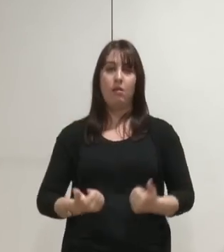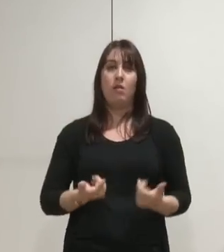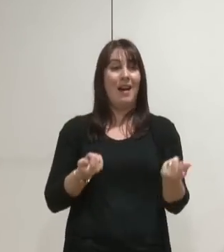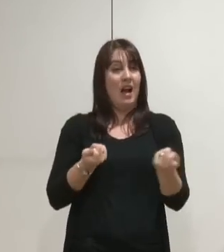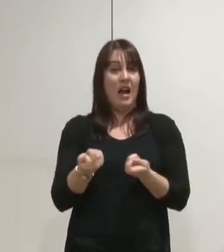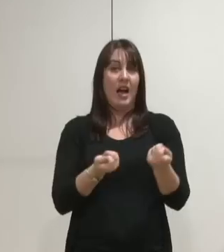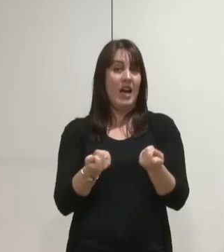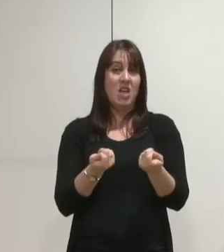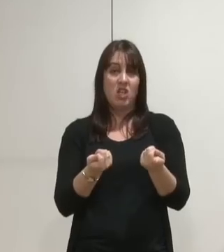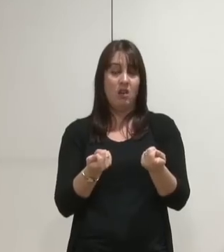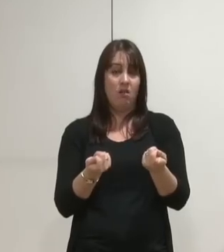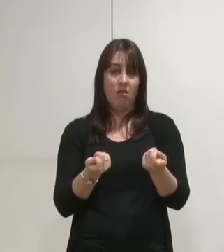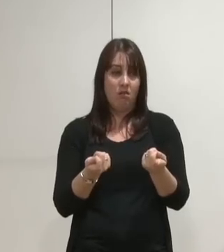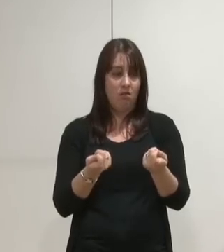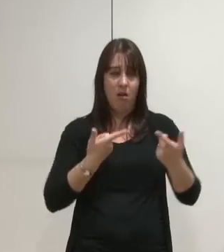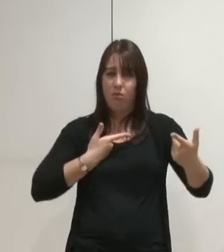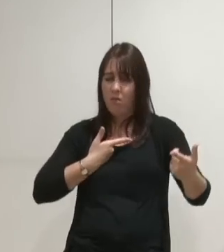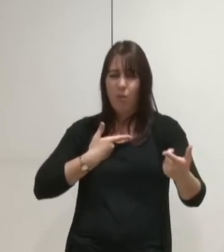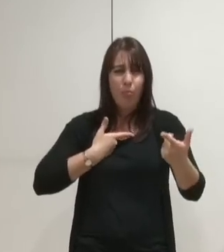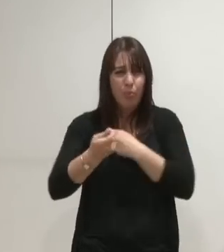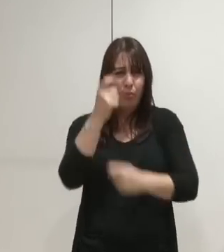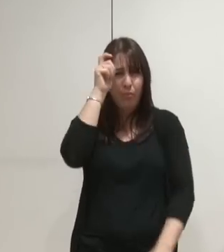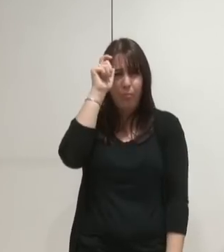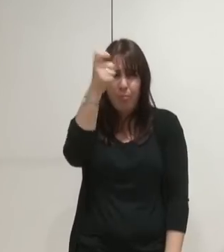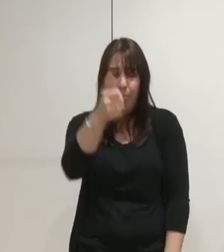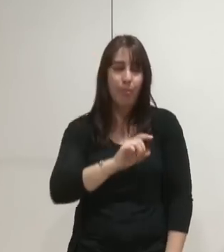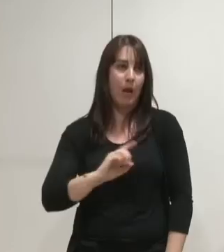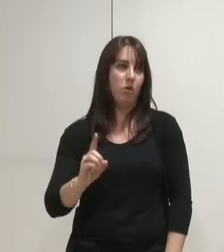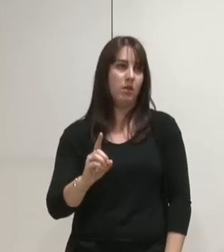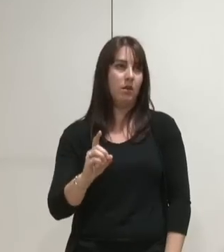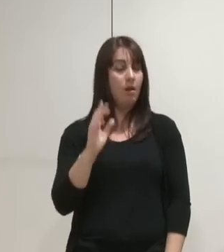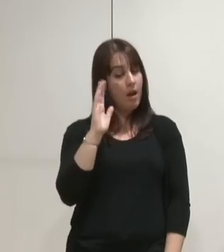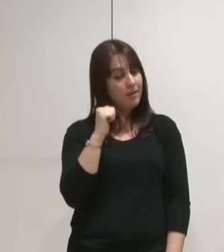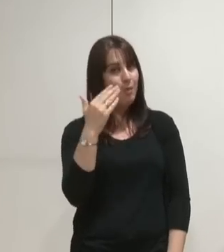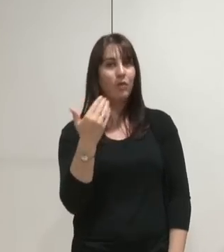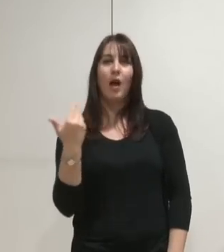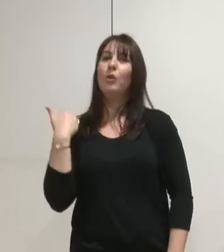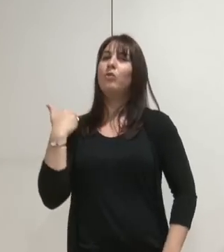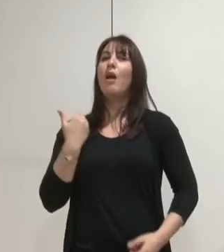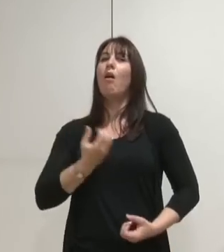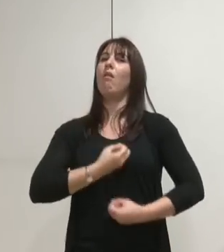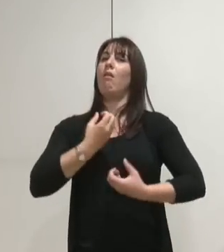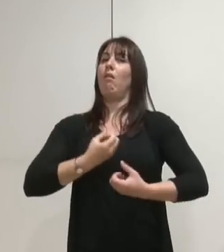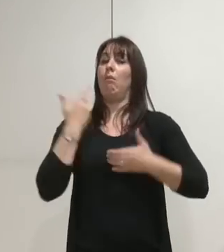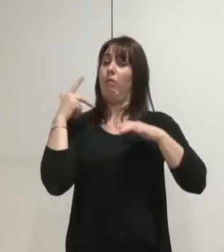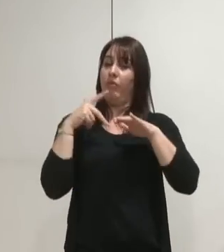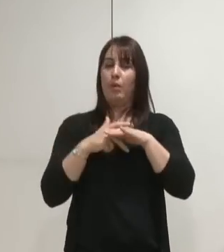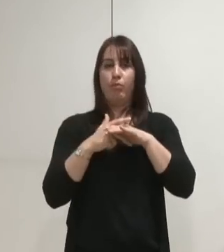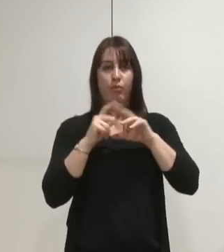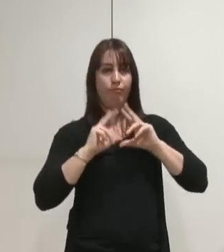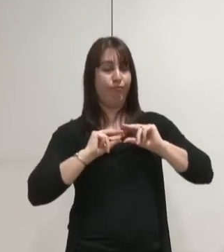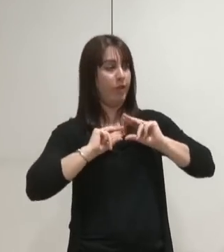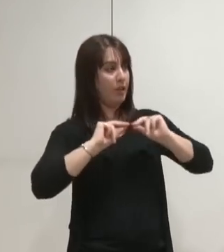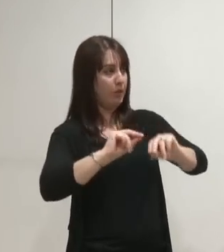n'a aucun sens et voilà pourquoi je l'ai dit en début d'exposé vous êtes en